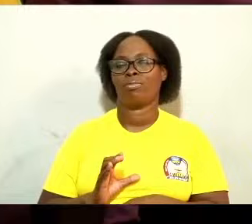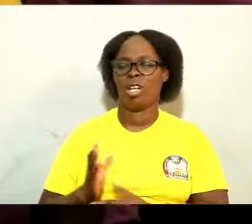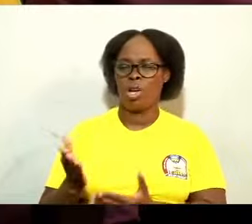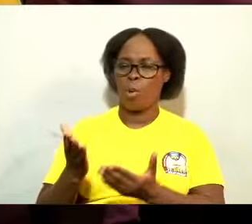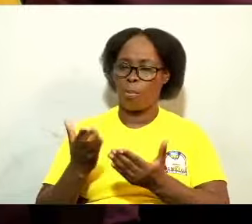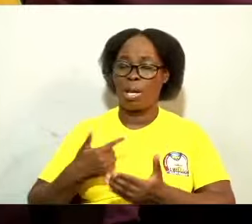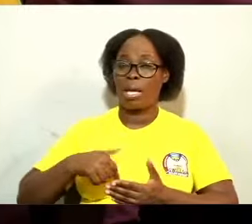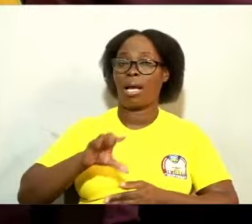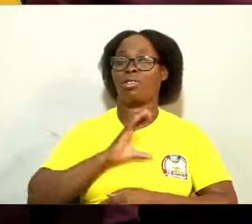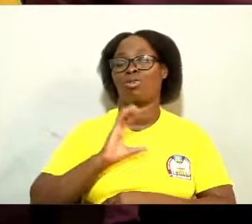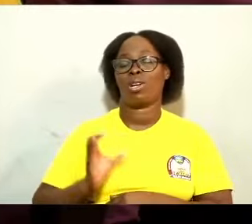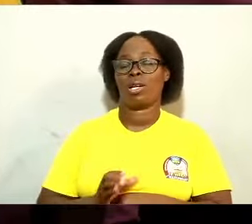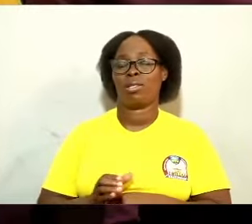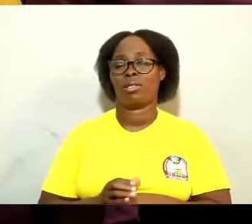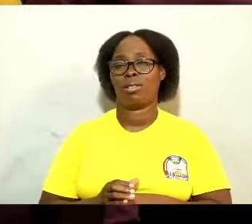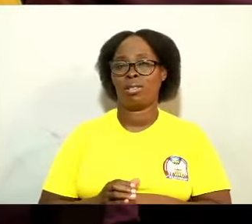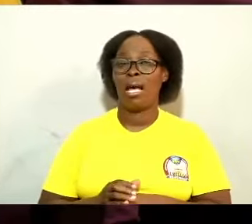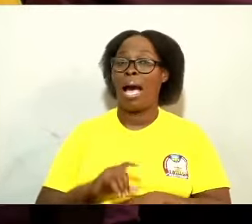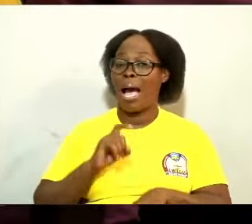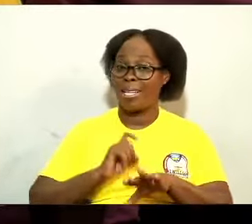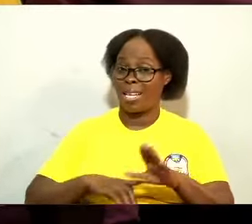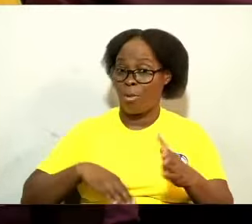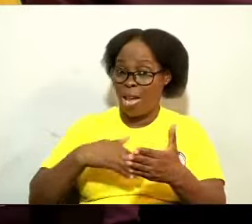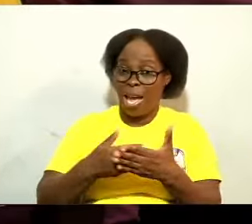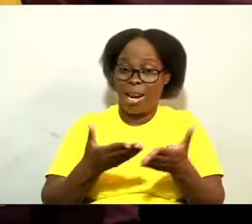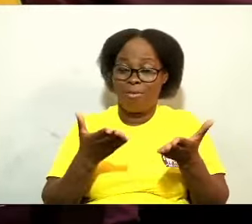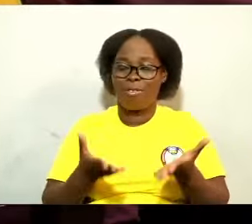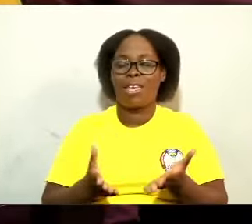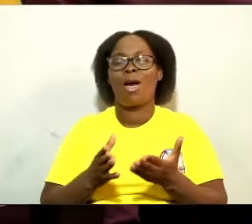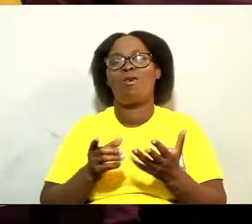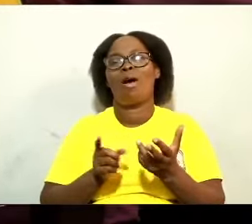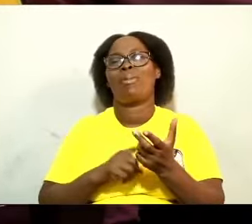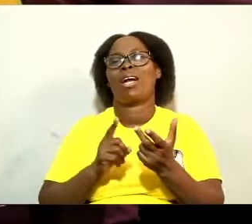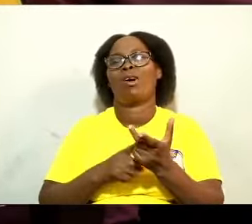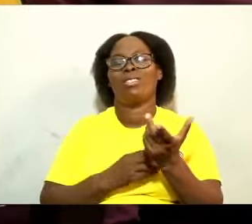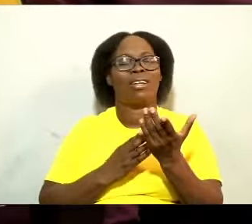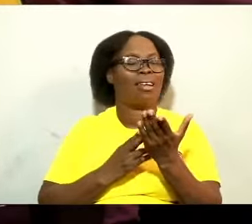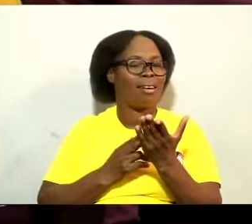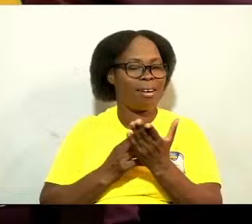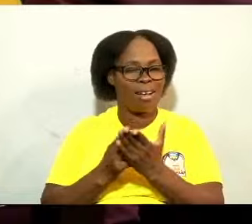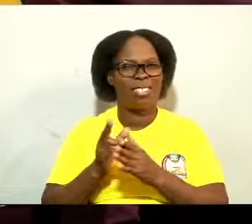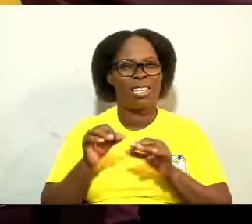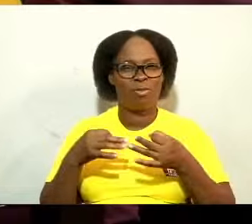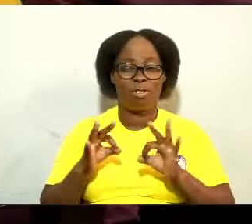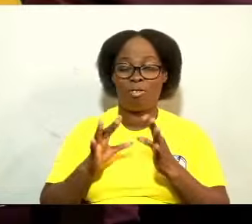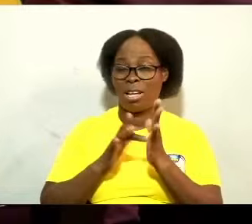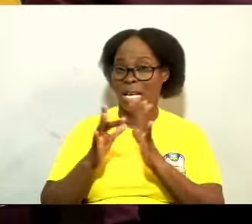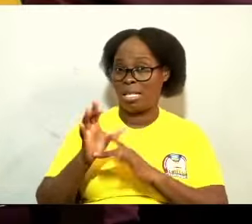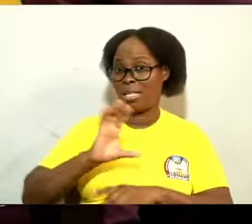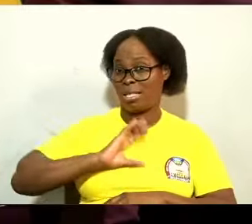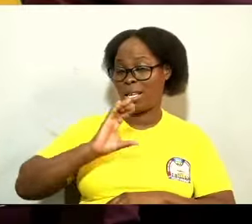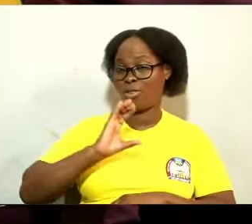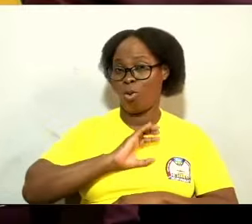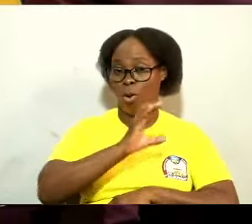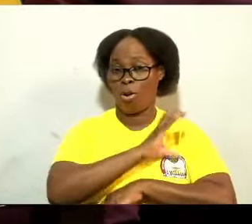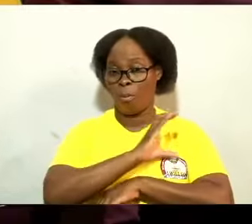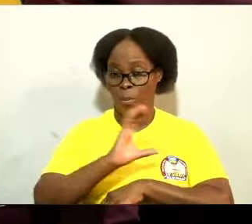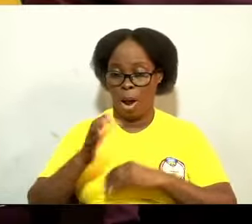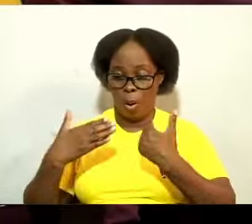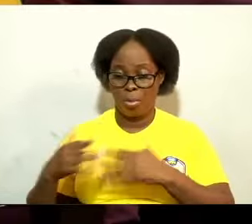Kutuleta kwa Kristo. Na tukifika hapo tunahesabiwa haki bure. Yesu ndiyo mwenye mamlaka ya kuondoa